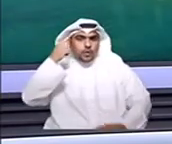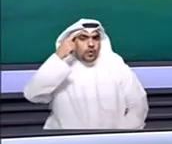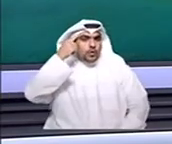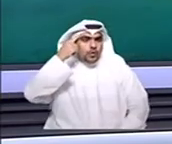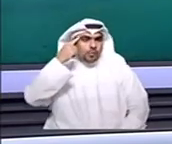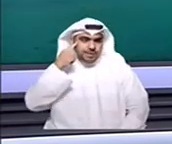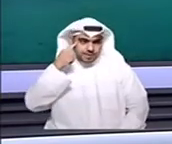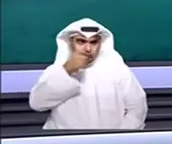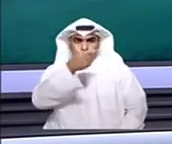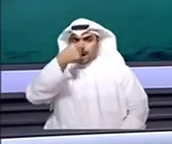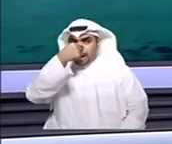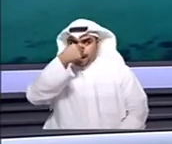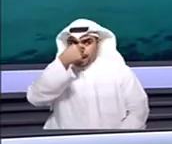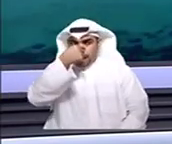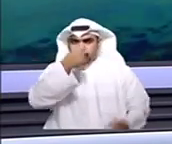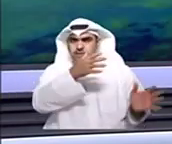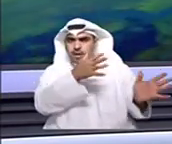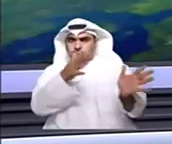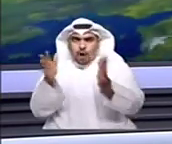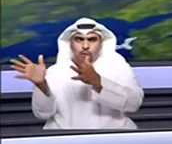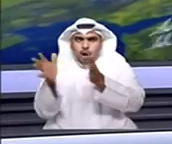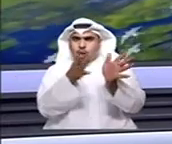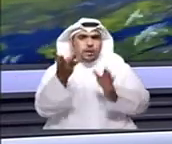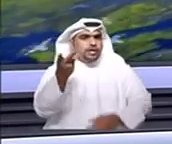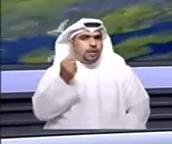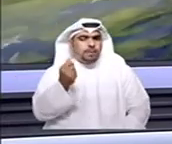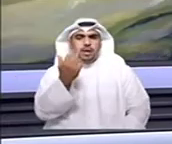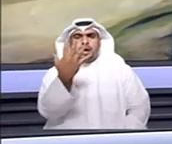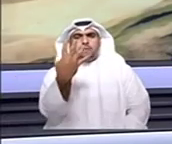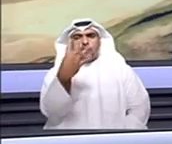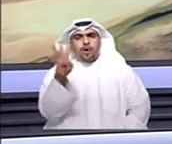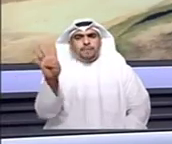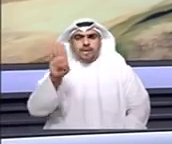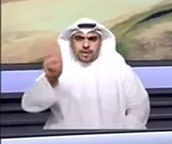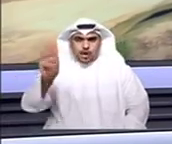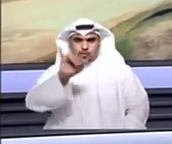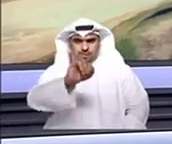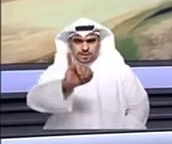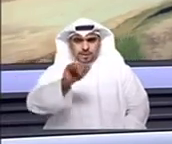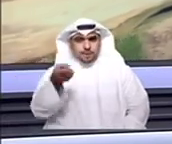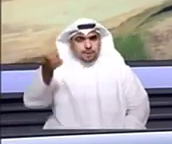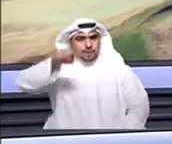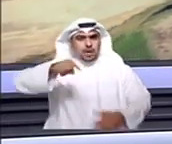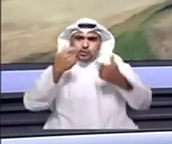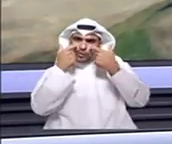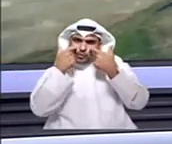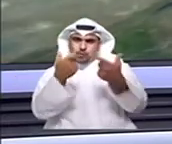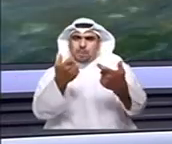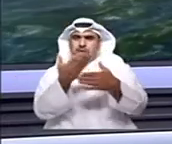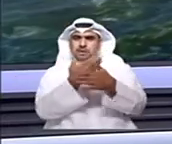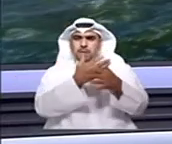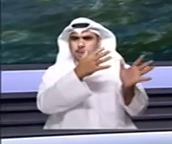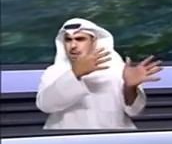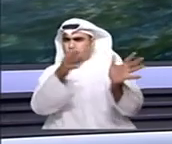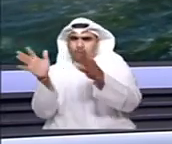الغربية قد تصل سرعتها إلى 45 كيلومتر في الساعة، وأيضا من المتوقع نشاط في الرياح الشمالية الغربية خاصة على المناطق المكشوفة،